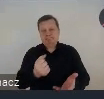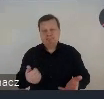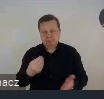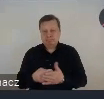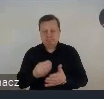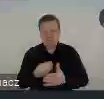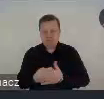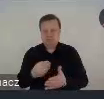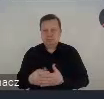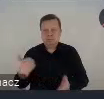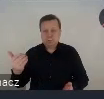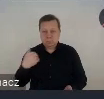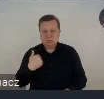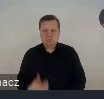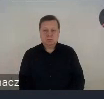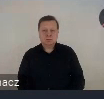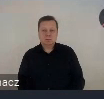też